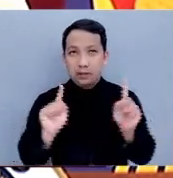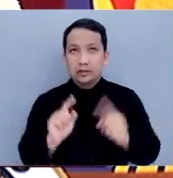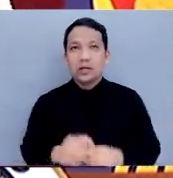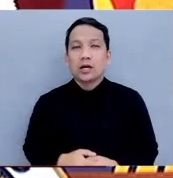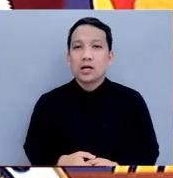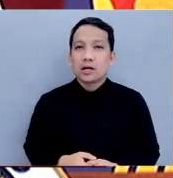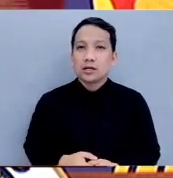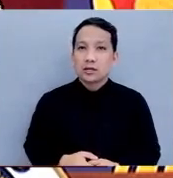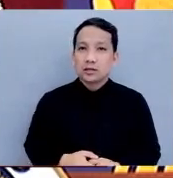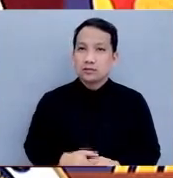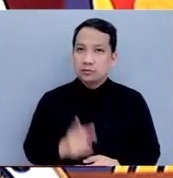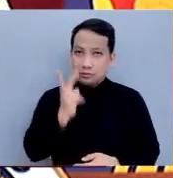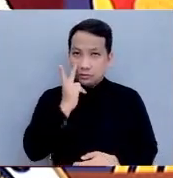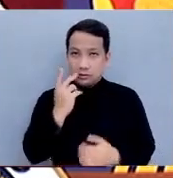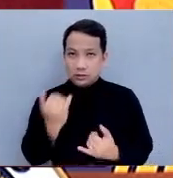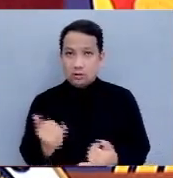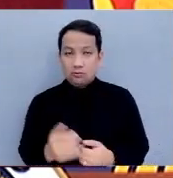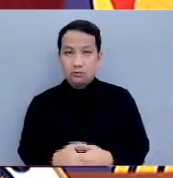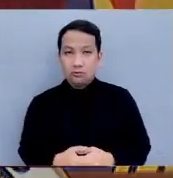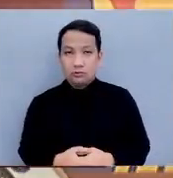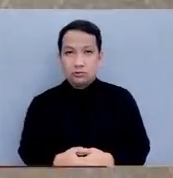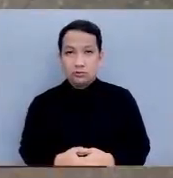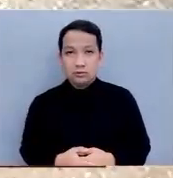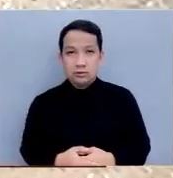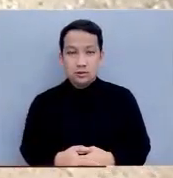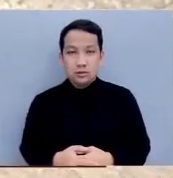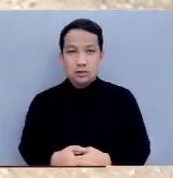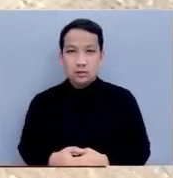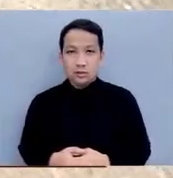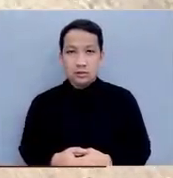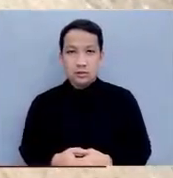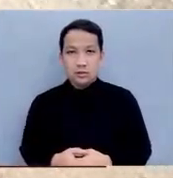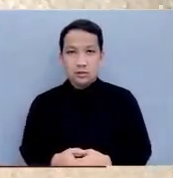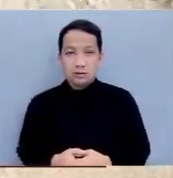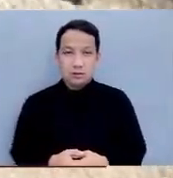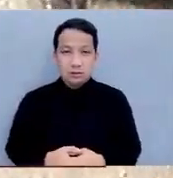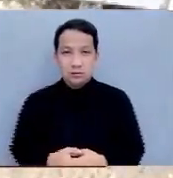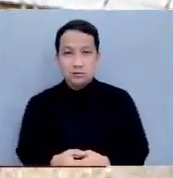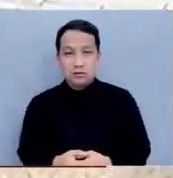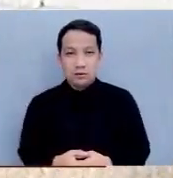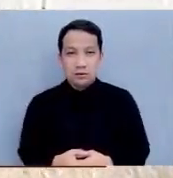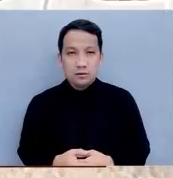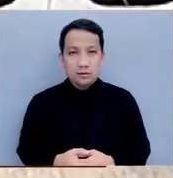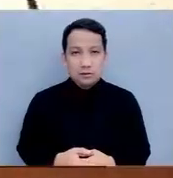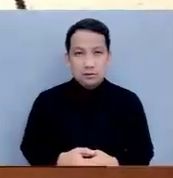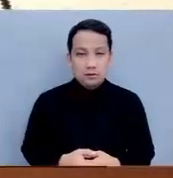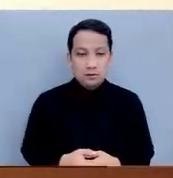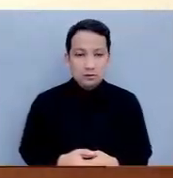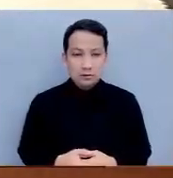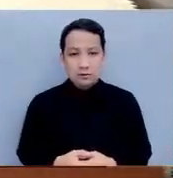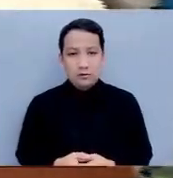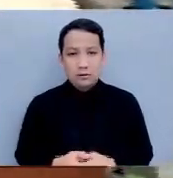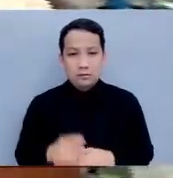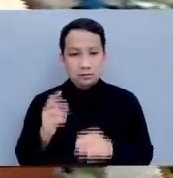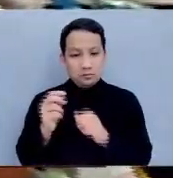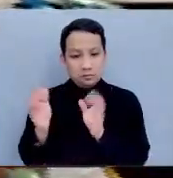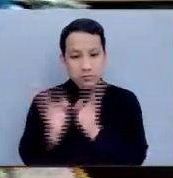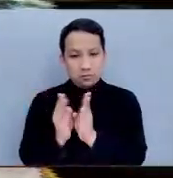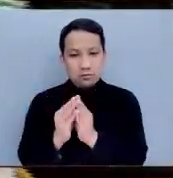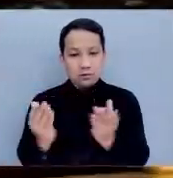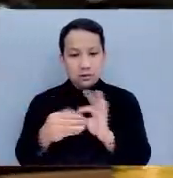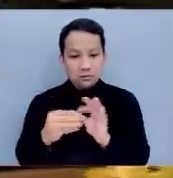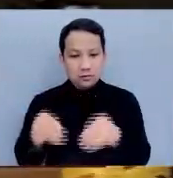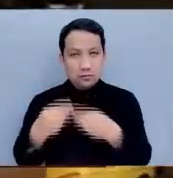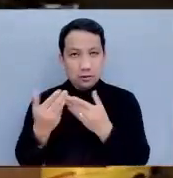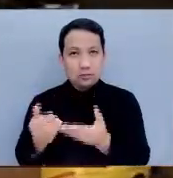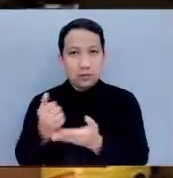ay pinapakialaman na ang merkado natin. Pinulong na ni Pangulong Marcos ang iba't ibang ahensya para mabigyan ng ayuda